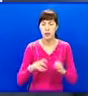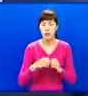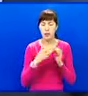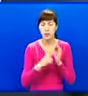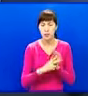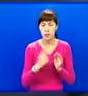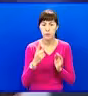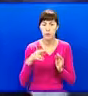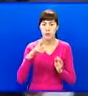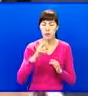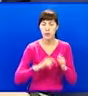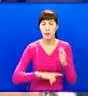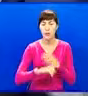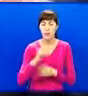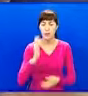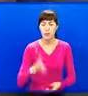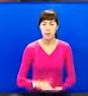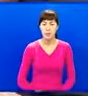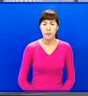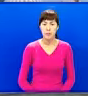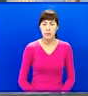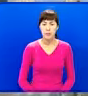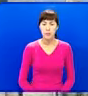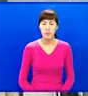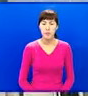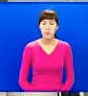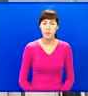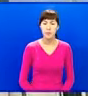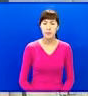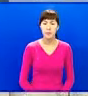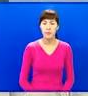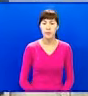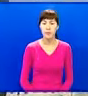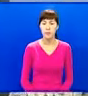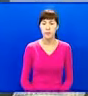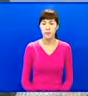2018 жылдың 1 қаңтарынан бастап күшіне енеді деген жоспар бар.